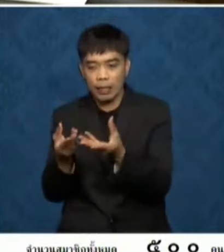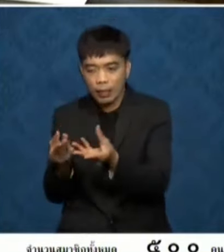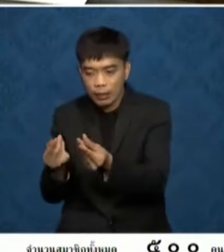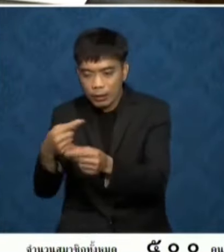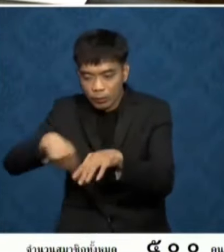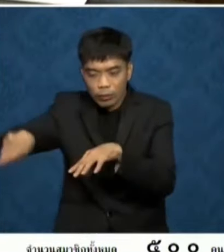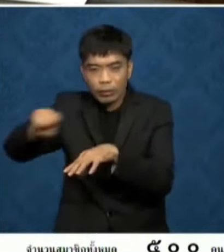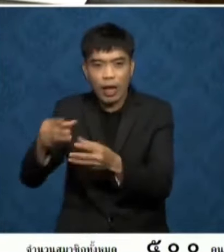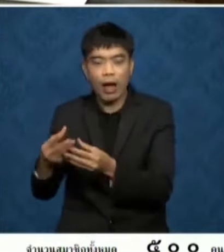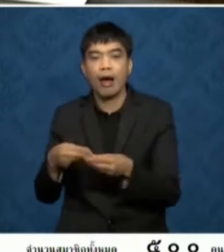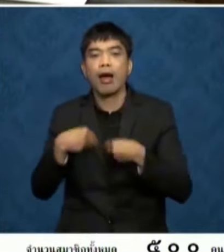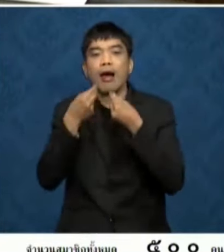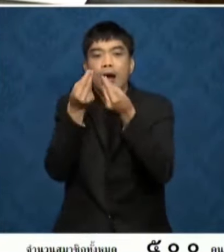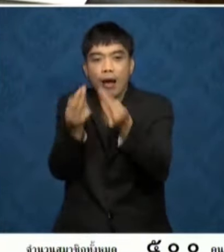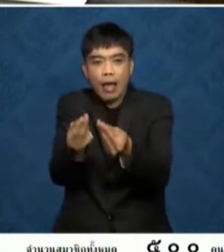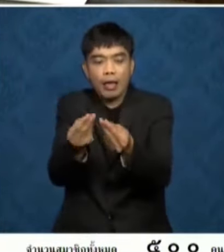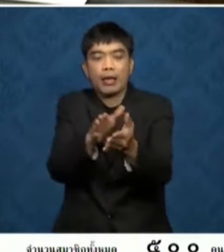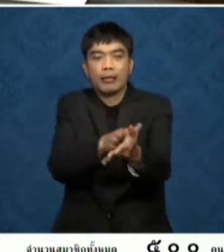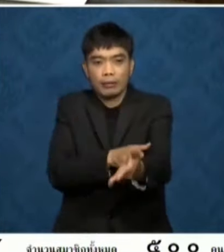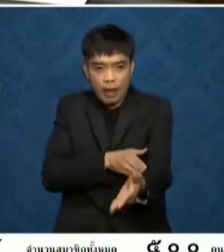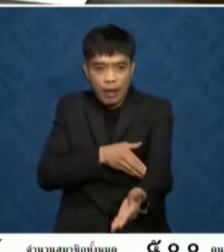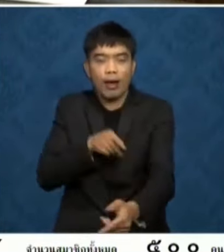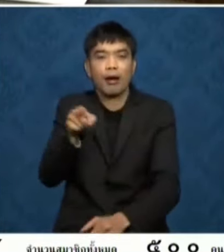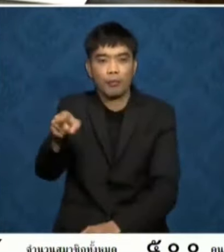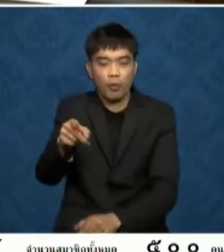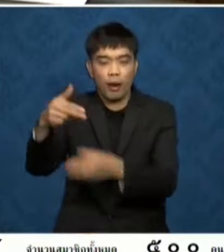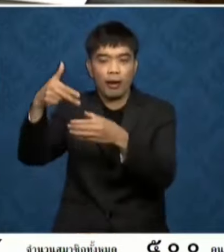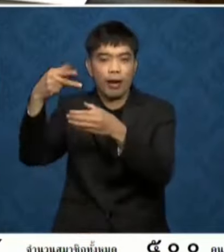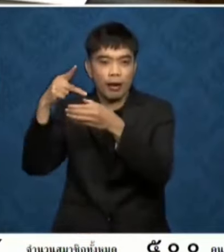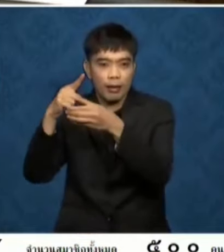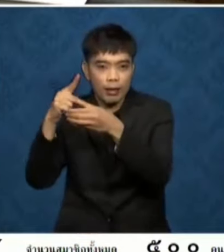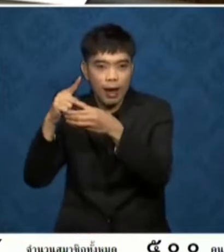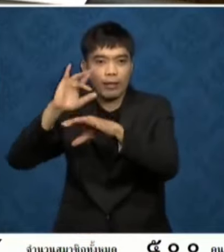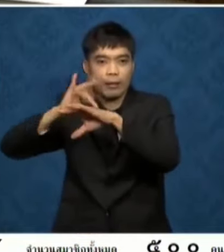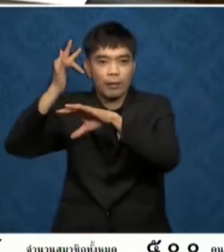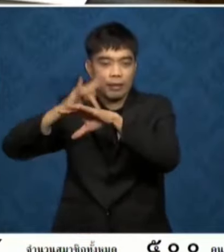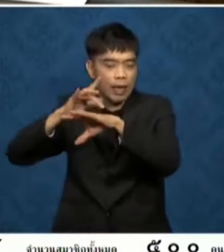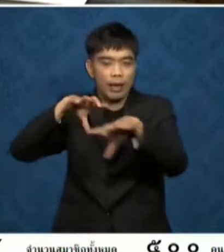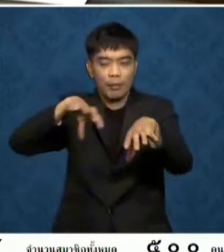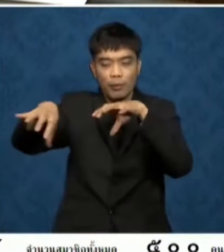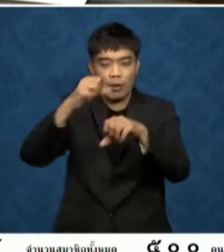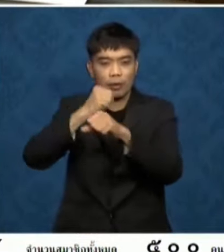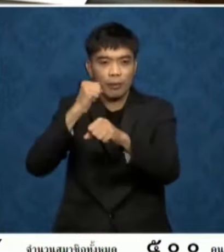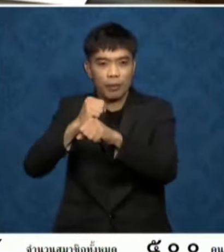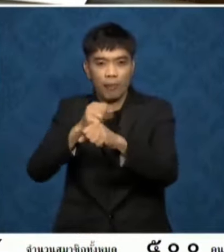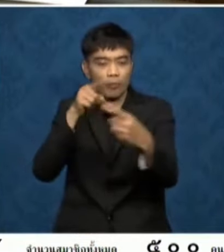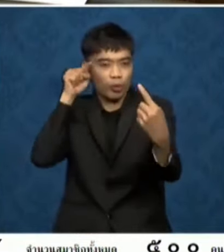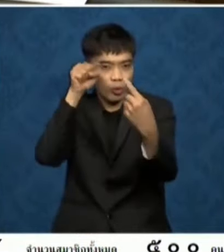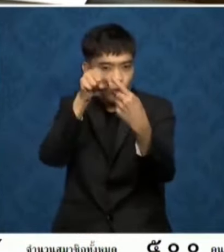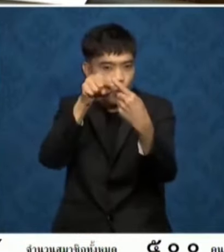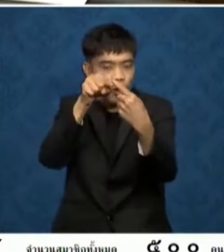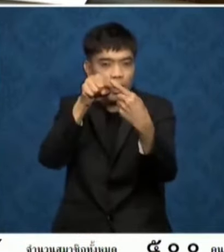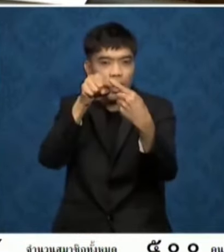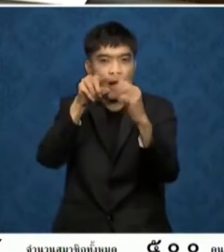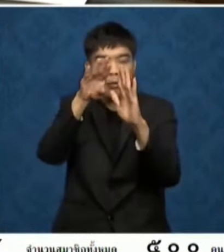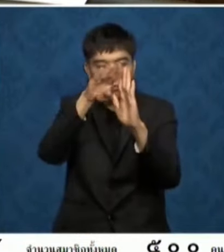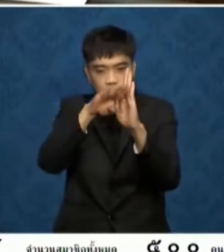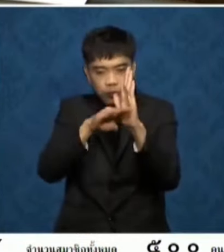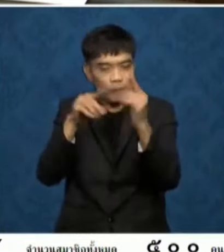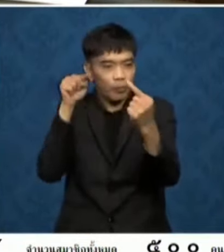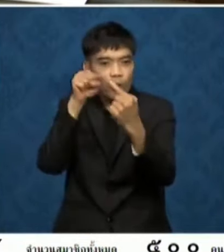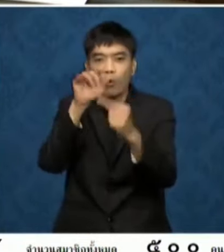และกระทบกับการผลิตก๊าซธรรมชาติค่ะทำให้การผลิตไม่เป็นไปตามเป้าหมายแล้วก็การนำเข้าก๊าซLNG เนี่ยเข้